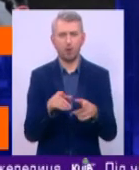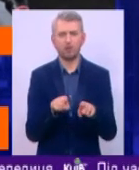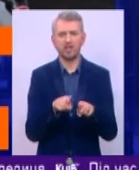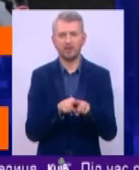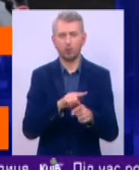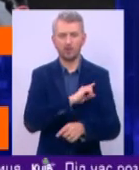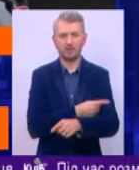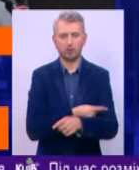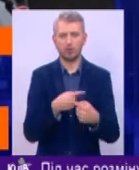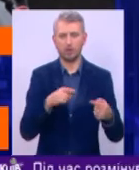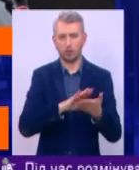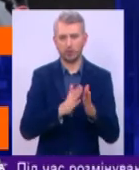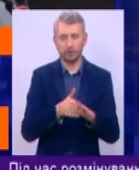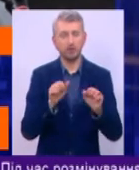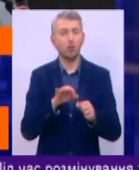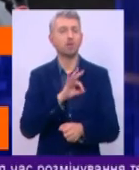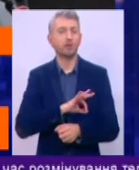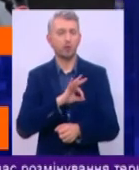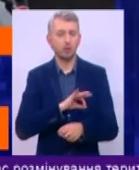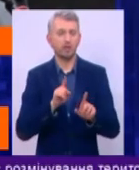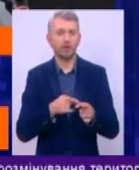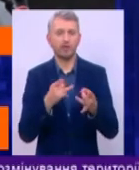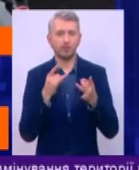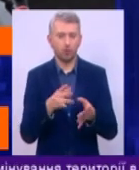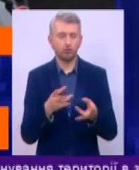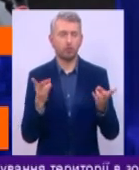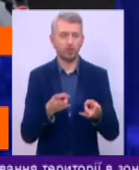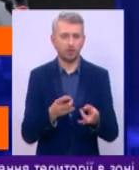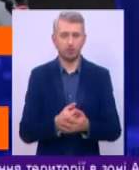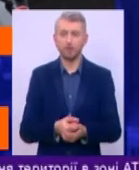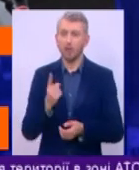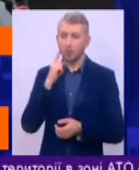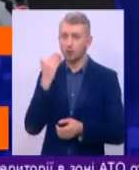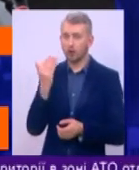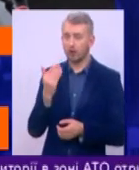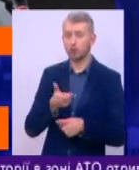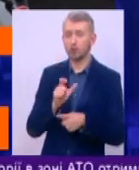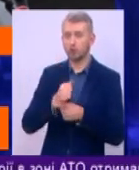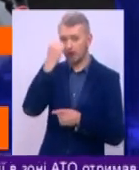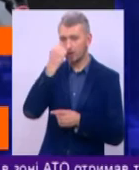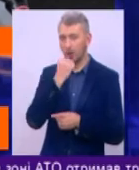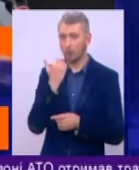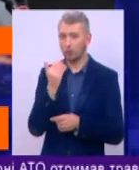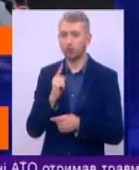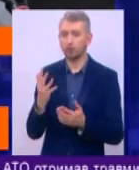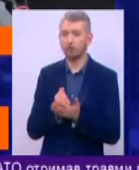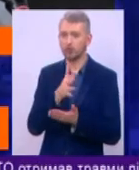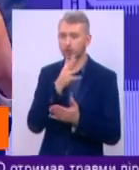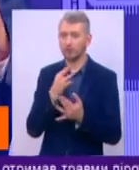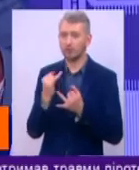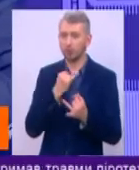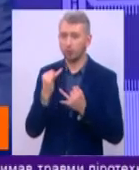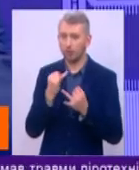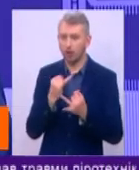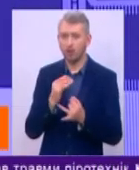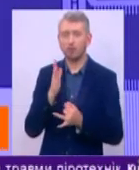чи іншу обставину. Тому можна використовувати, навіть просто потрібно. Почули вас, пане Юрію. Дуже дякую вам, що знайшли час для спілкування.